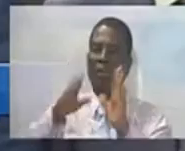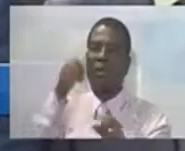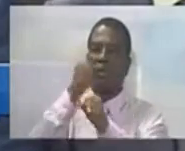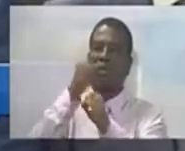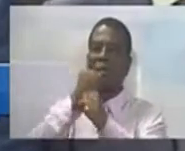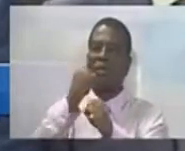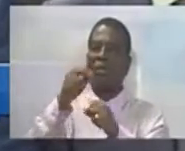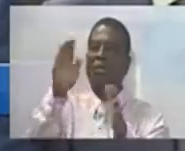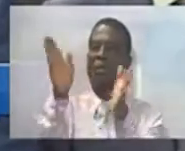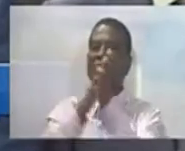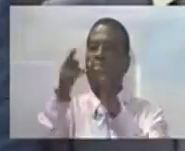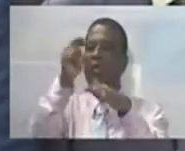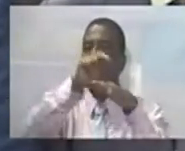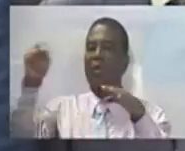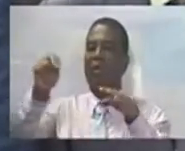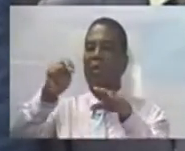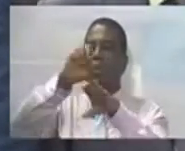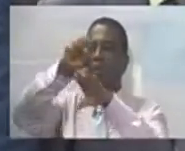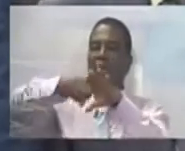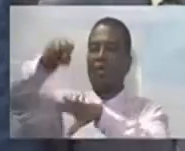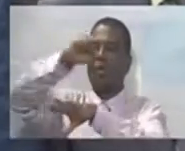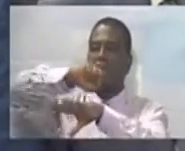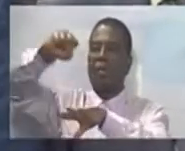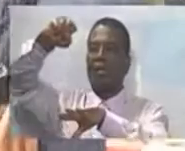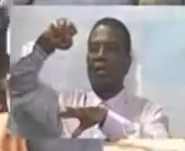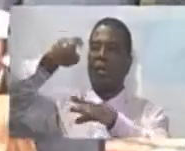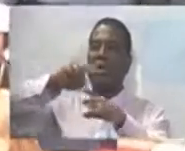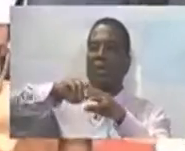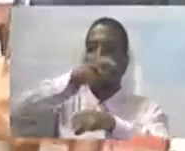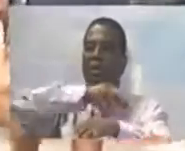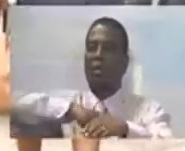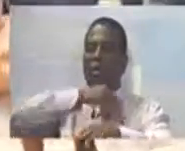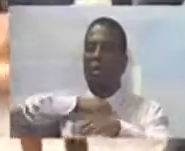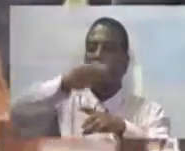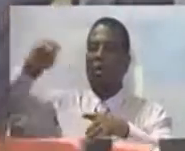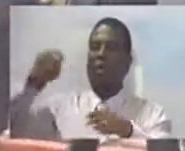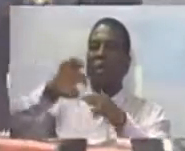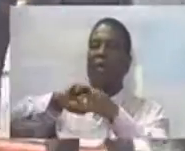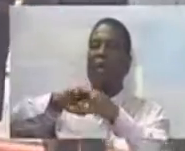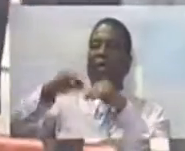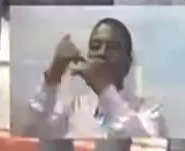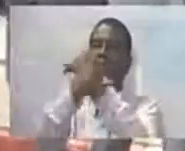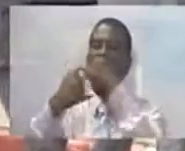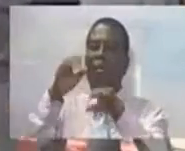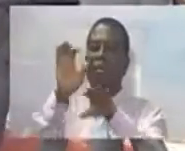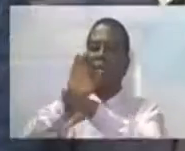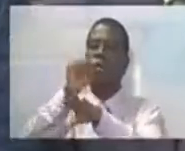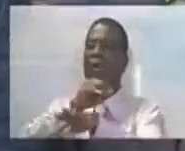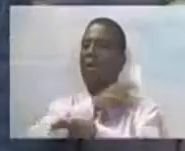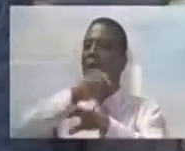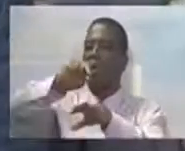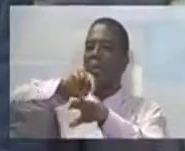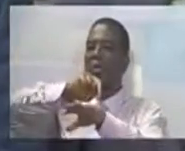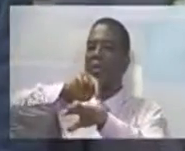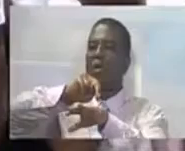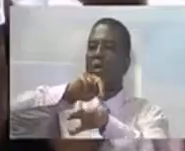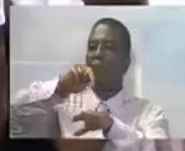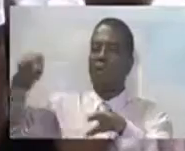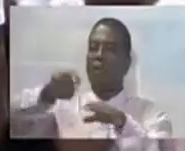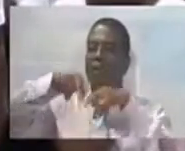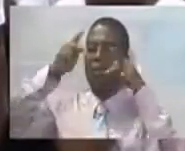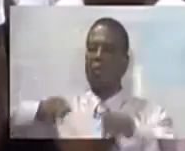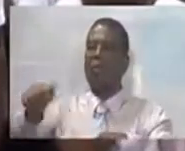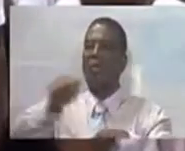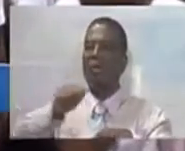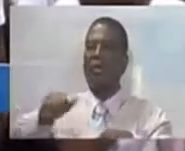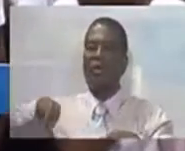de l'école normale supérieure leur mission au niveau de l'État de Côte d'Ivoire et au niveau de leur personne elle-même.